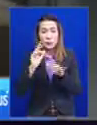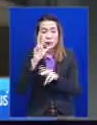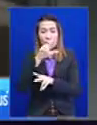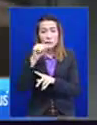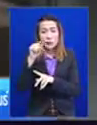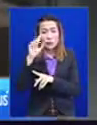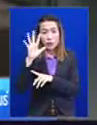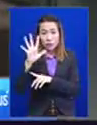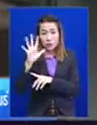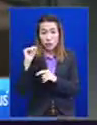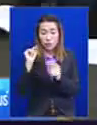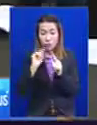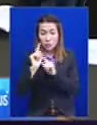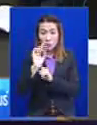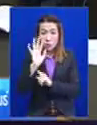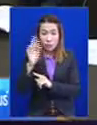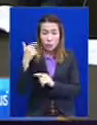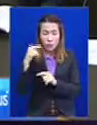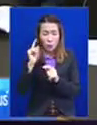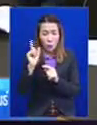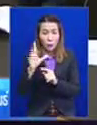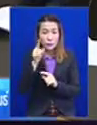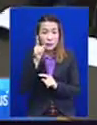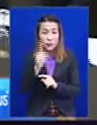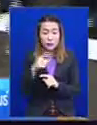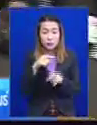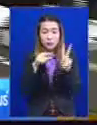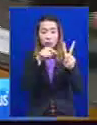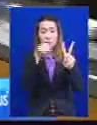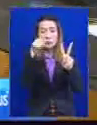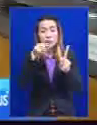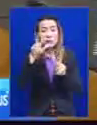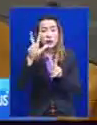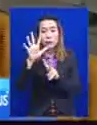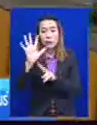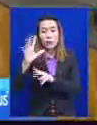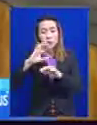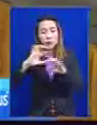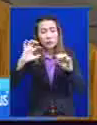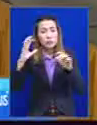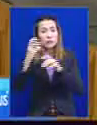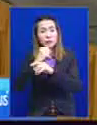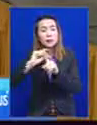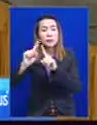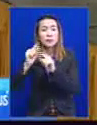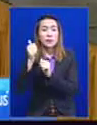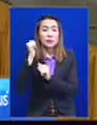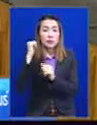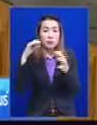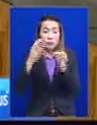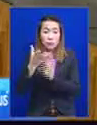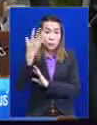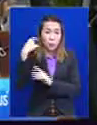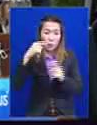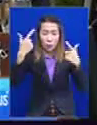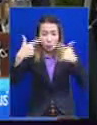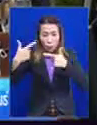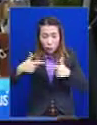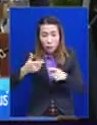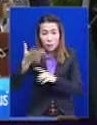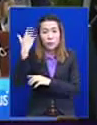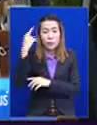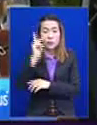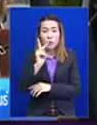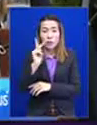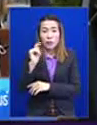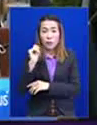ภาแต่ความจริงนั้นยังคงใช้เสียง2ใน3ของรัฐสภาเหมือนเดิมเนื่องจากระหว่างการถกเถียงของสมาชิกกร